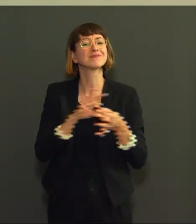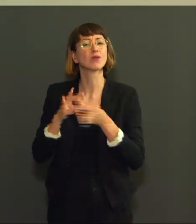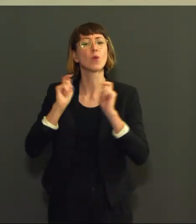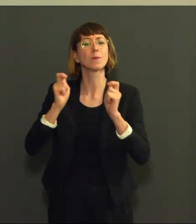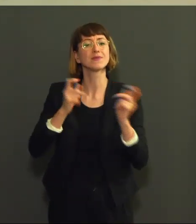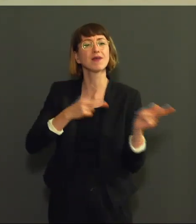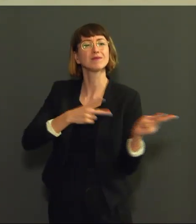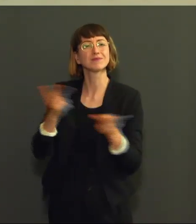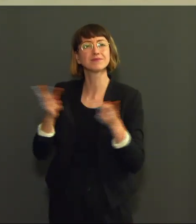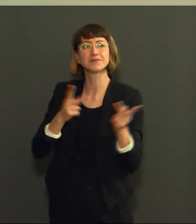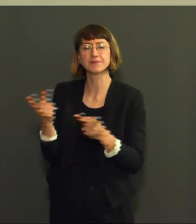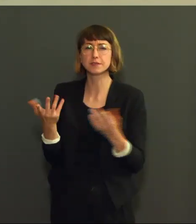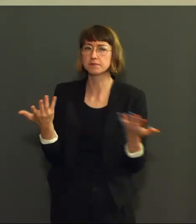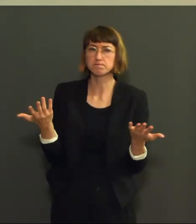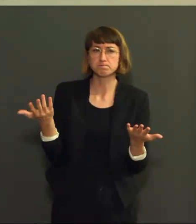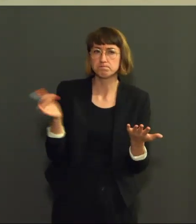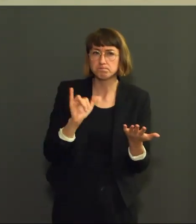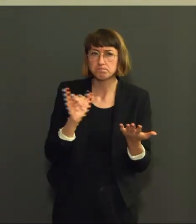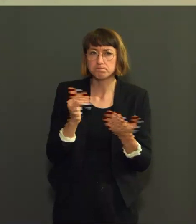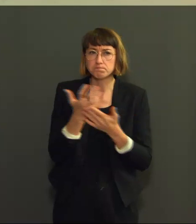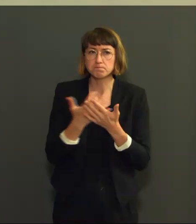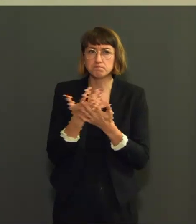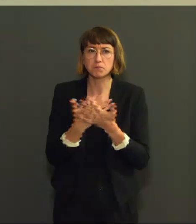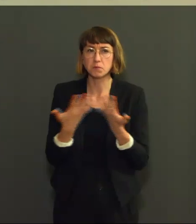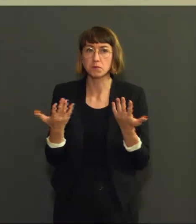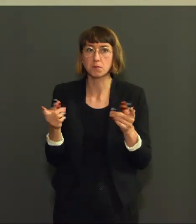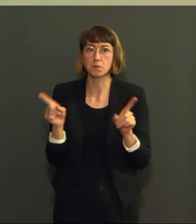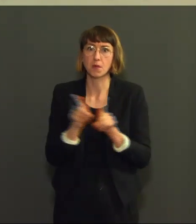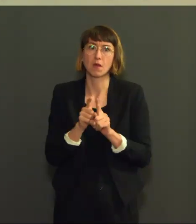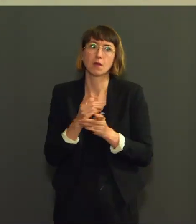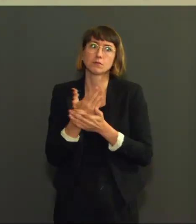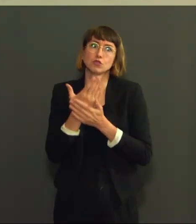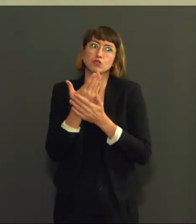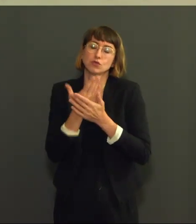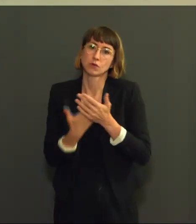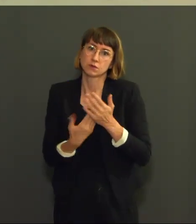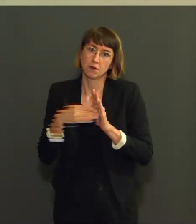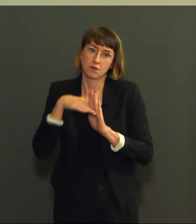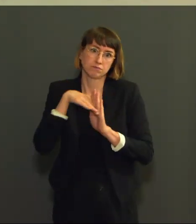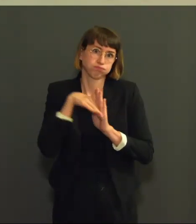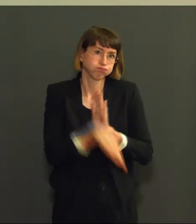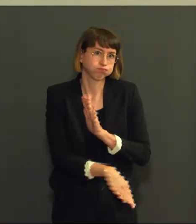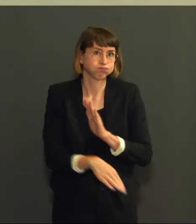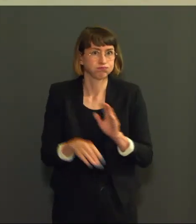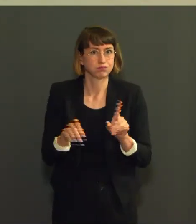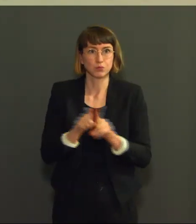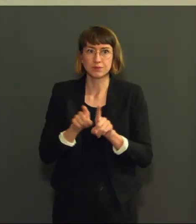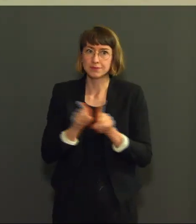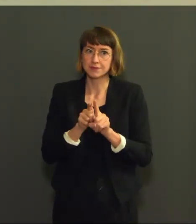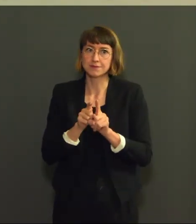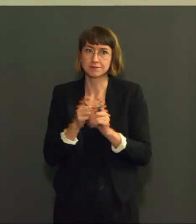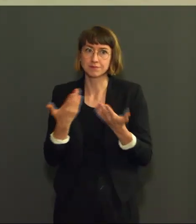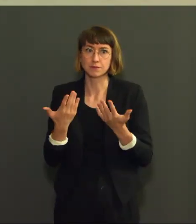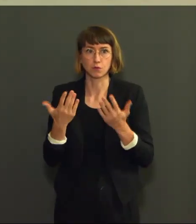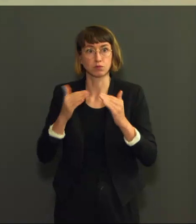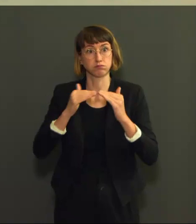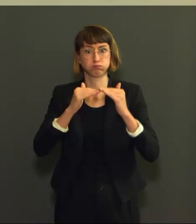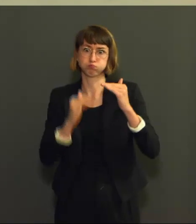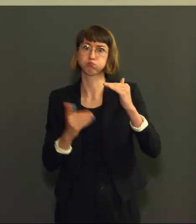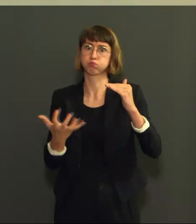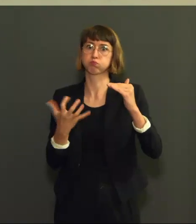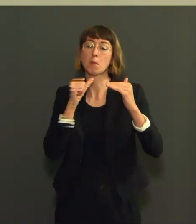d'hospitalisations est pour l'instant, lui aussi, et heureusement toujours, en train de diminuer de manière convaincante, avec un